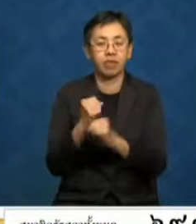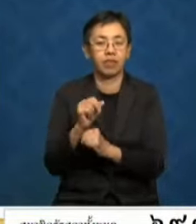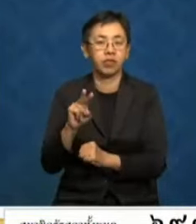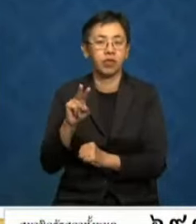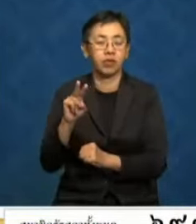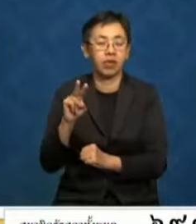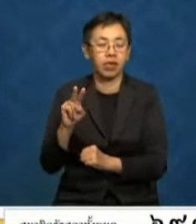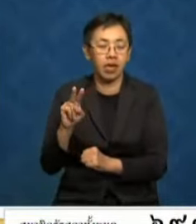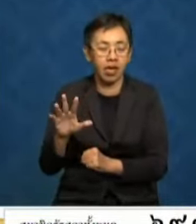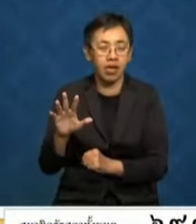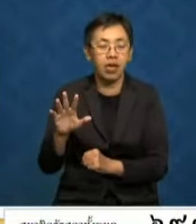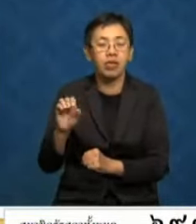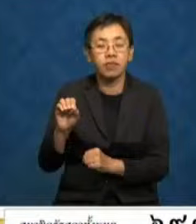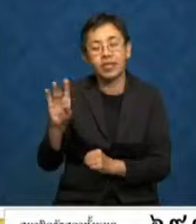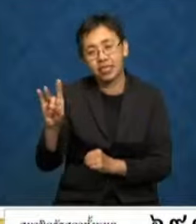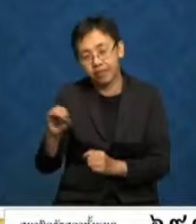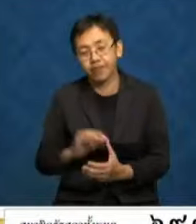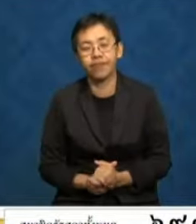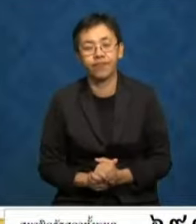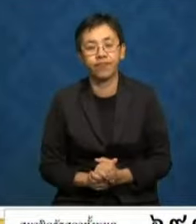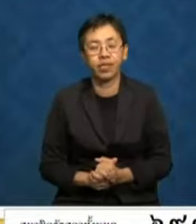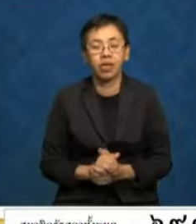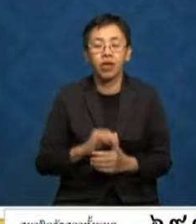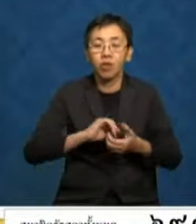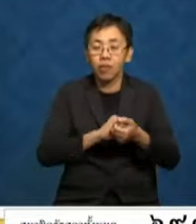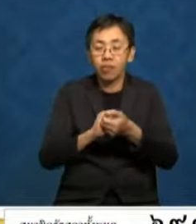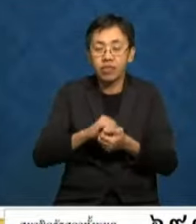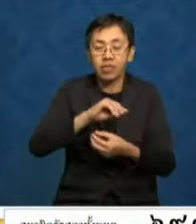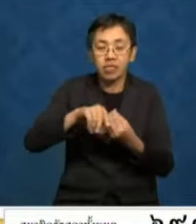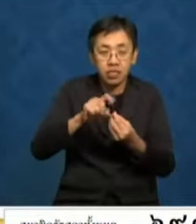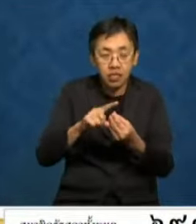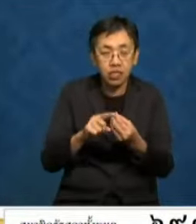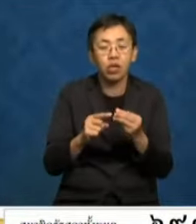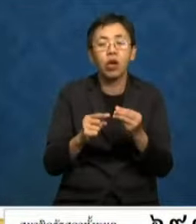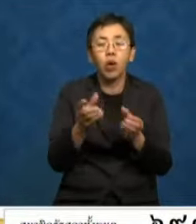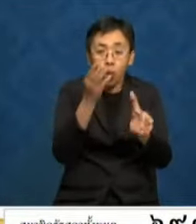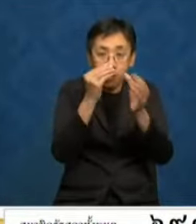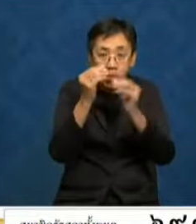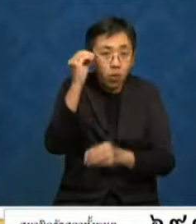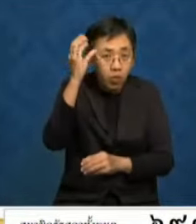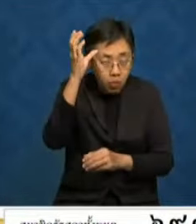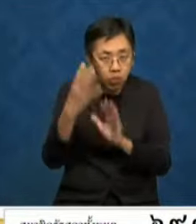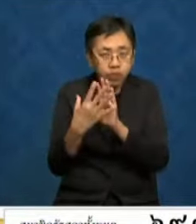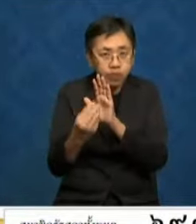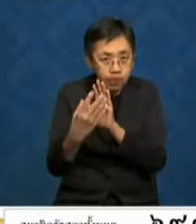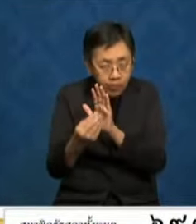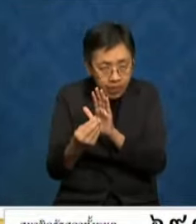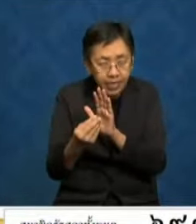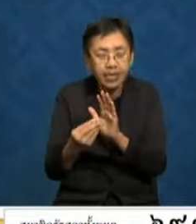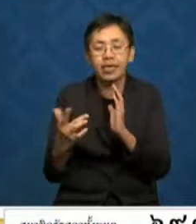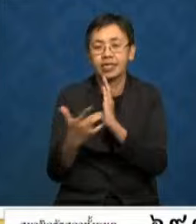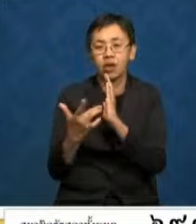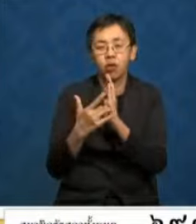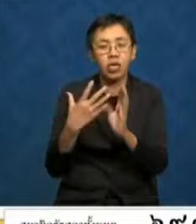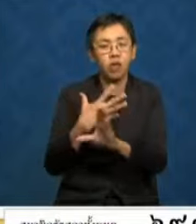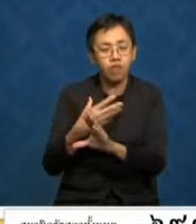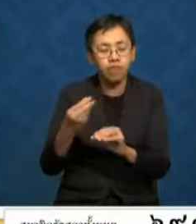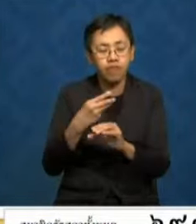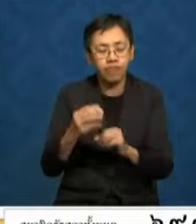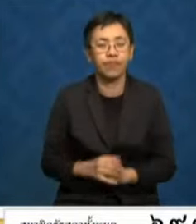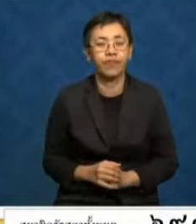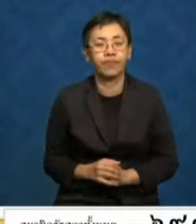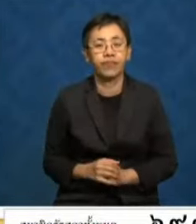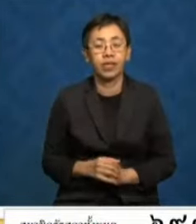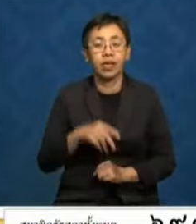นะครับผ่านความร่วมมือทางเศรษฐกิจการถ่ายทอดความรู้และเทคโนโลยีดังนั้น PCA จึงเป็นการก้าวหน้า